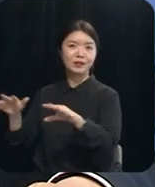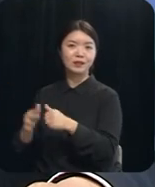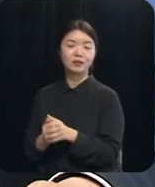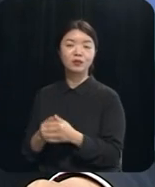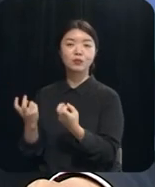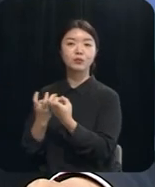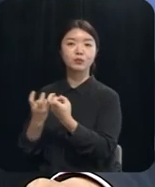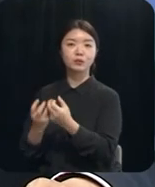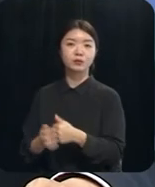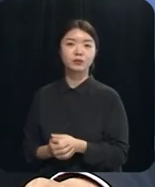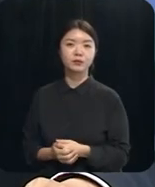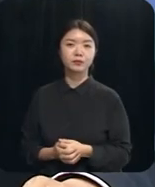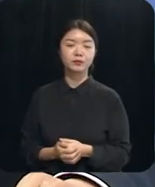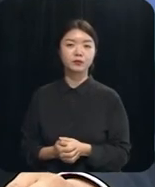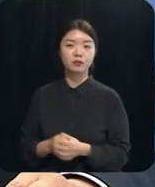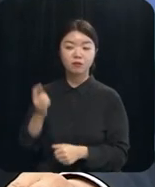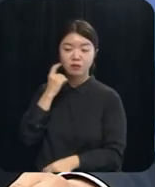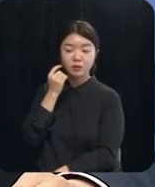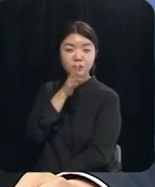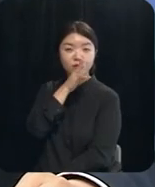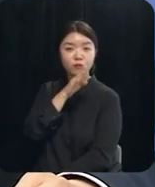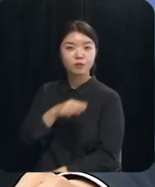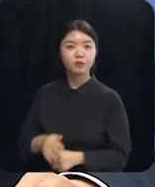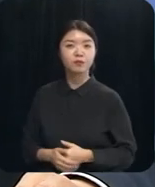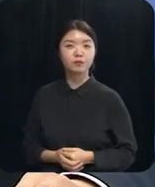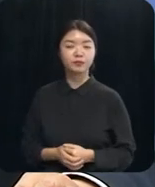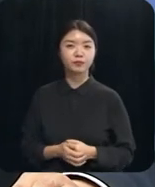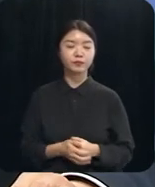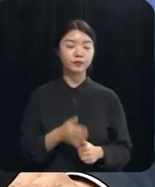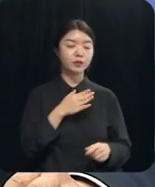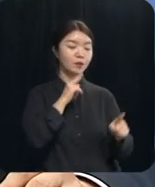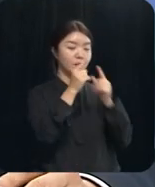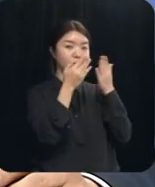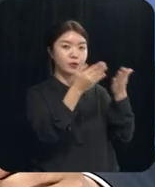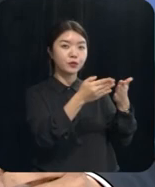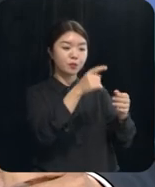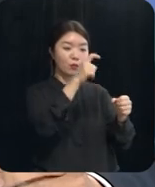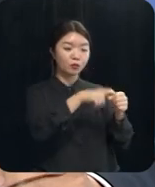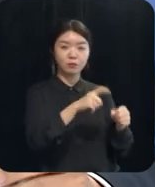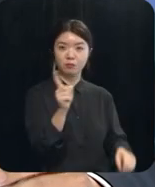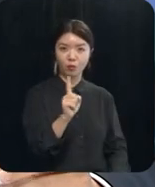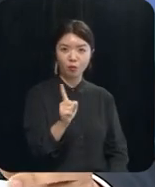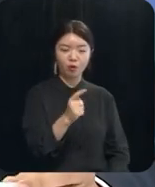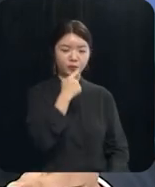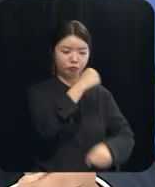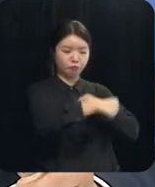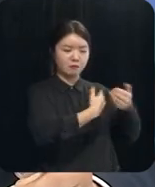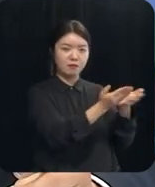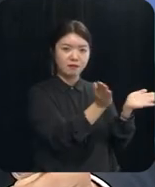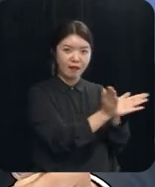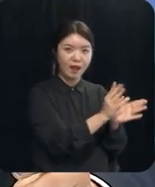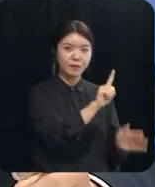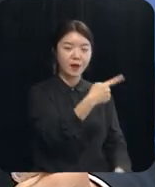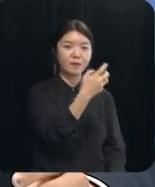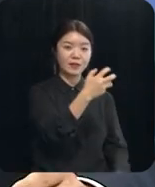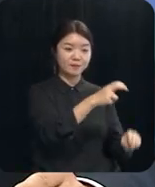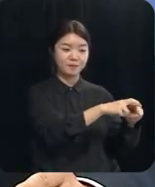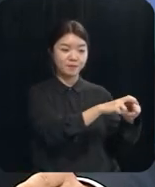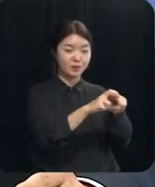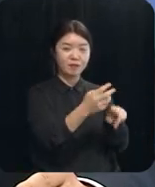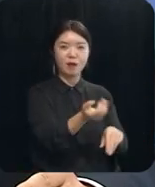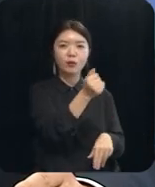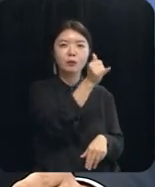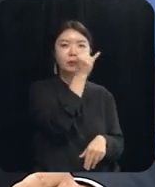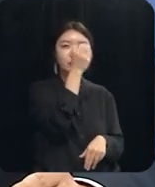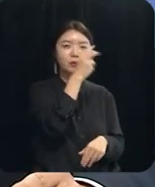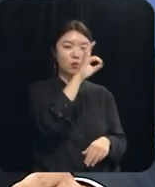어떻게 생각하십니까? 허위 사실 아니에요? 제가 말씀했던 취지는 민주당이 180석을 가지고 있고 그 다음에